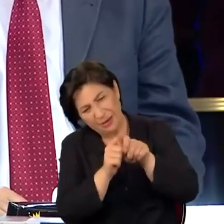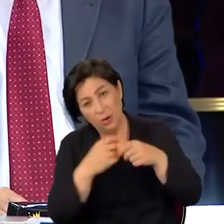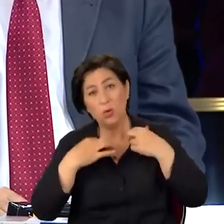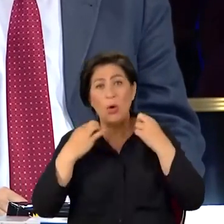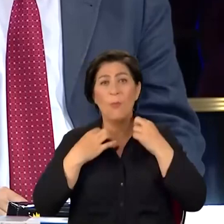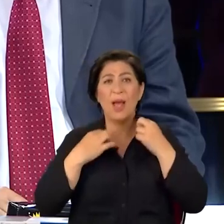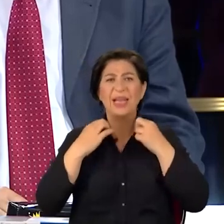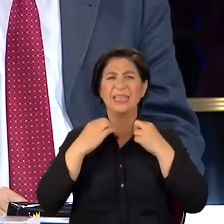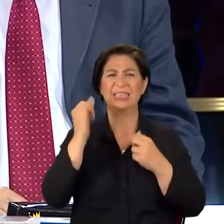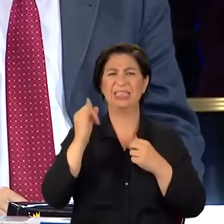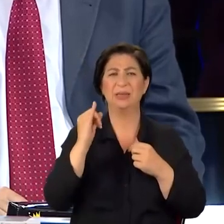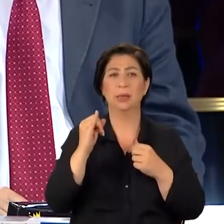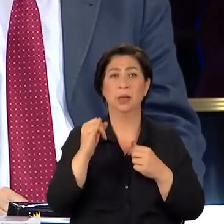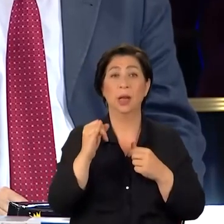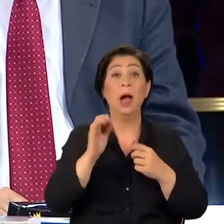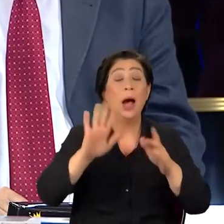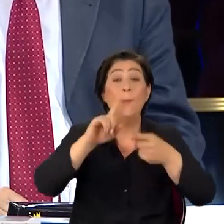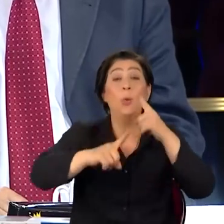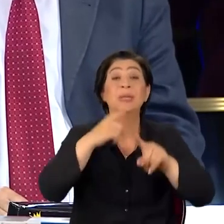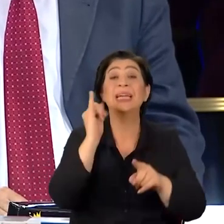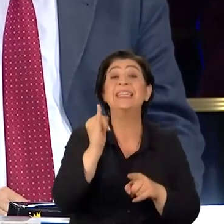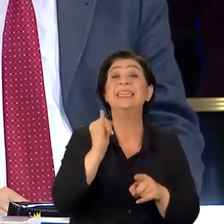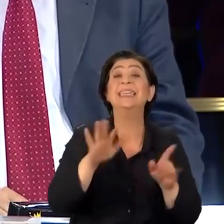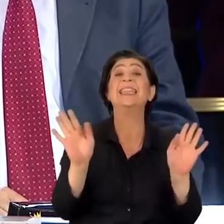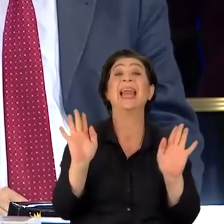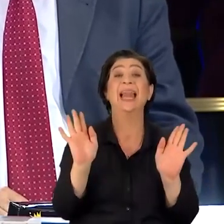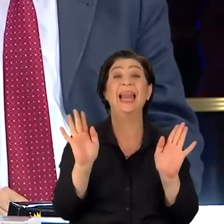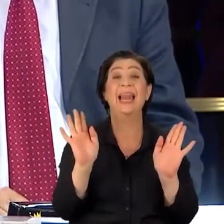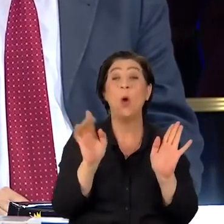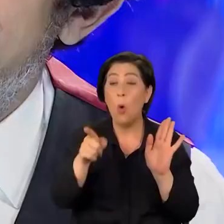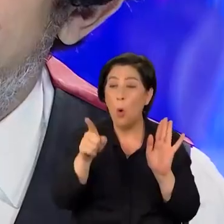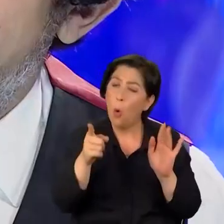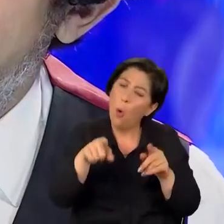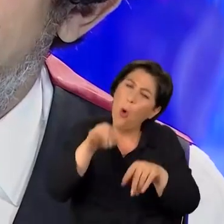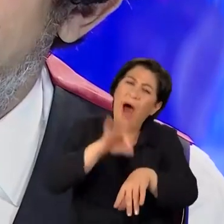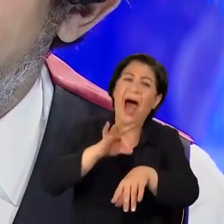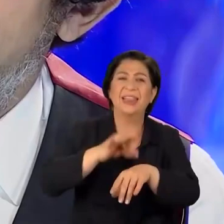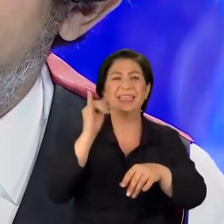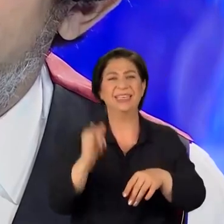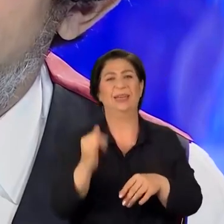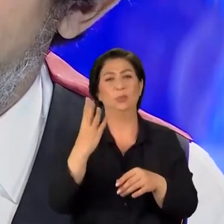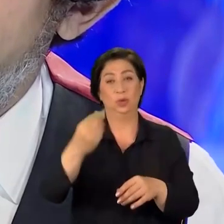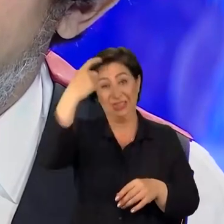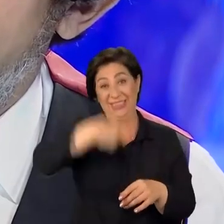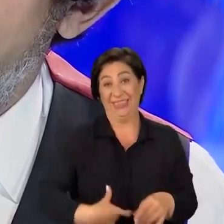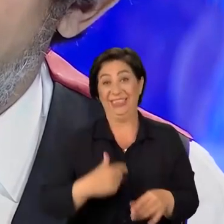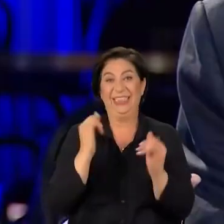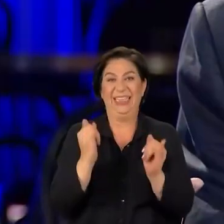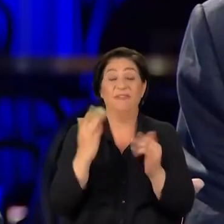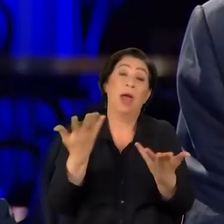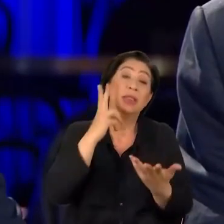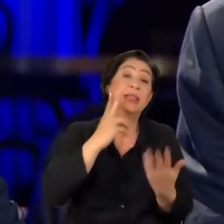başlıyoruz. Siyaset çok kirli bir şey. Hayır ya, siyaset kirli değil. Siyasetçi kirli ya da siyasetçi çok